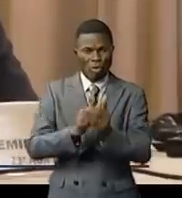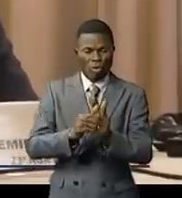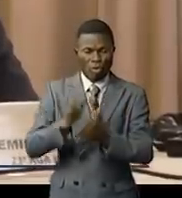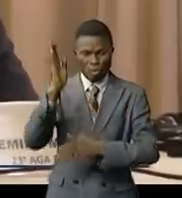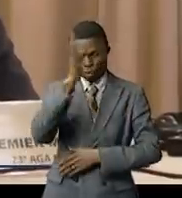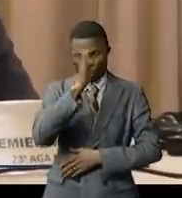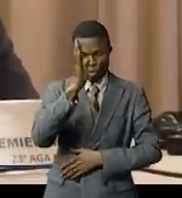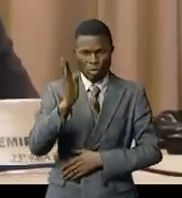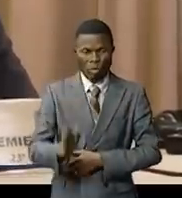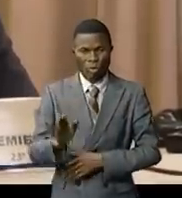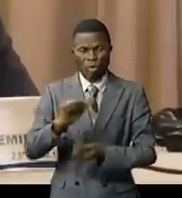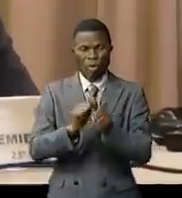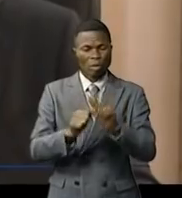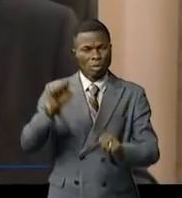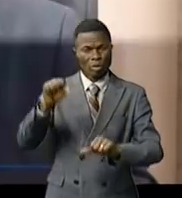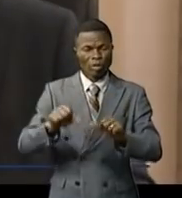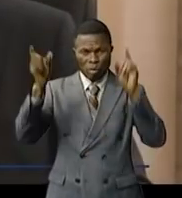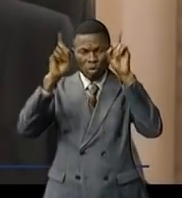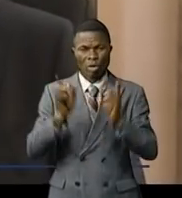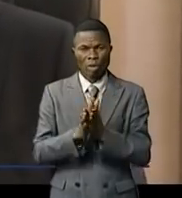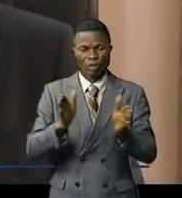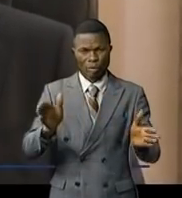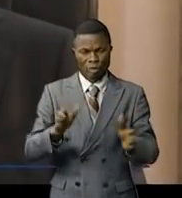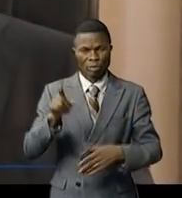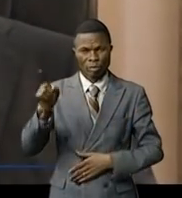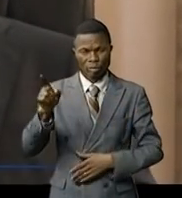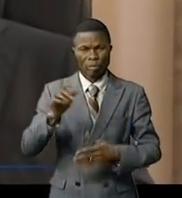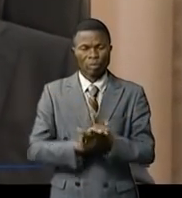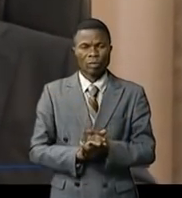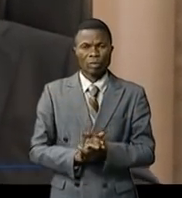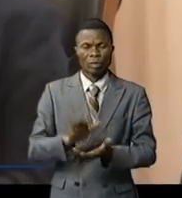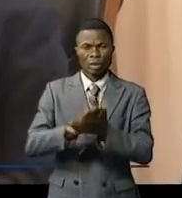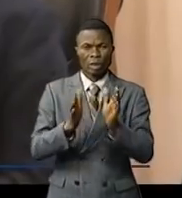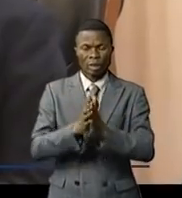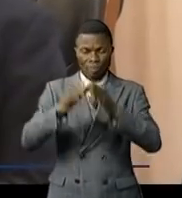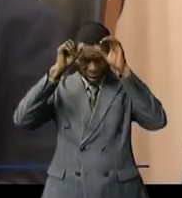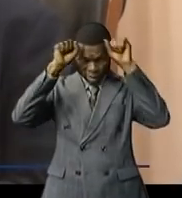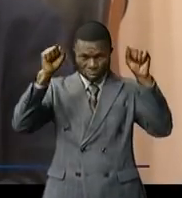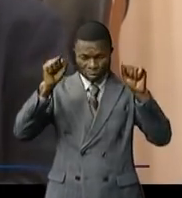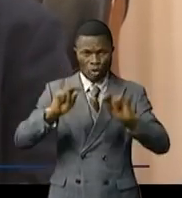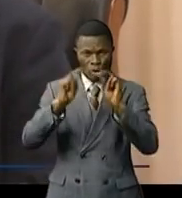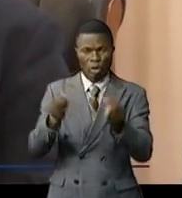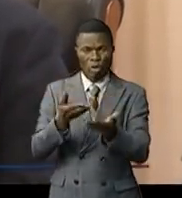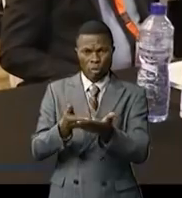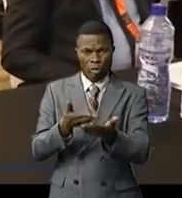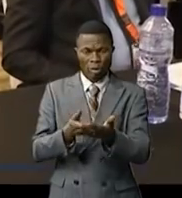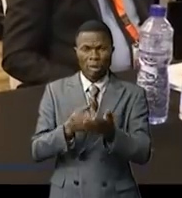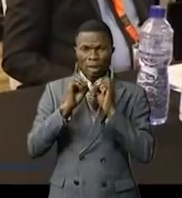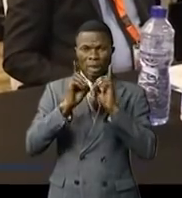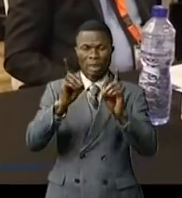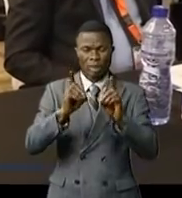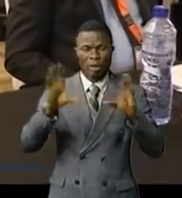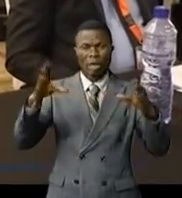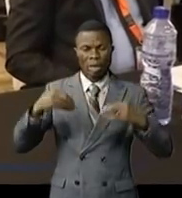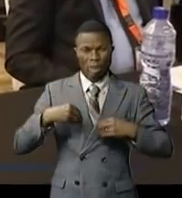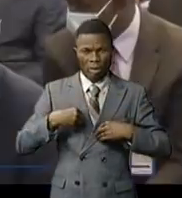transfrontalière et le terrorisme. Daniel Asselo Kito, qui désormais prend la commande de cette organisation, a dans son discours